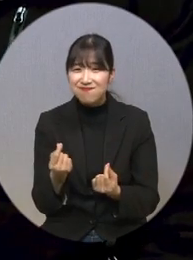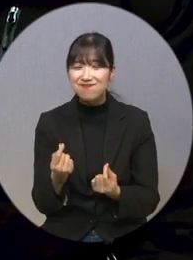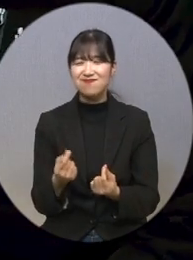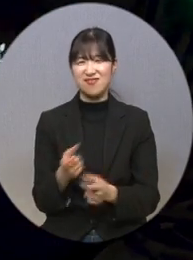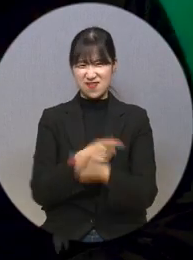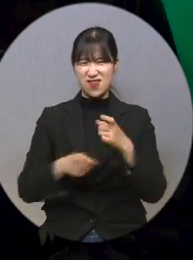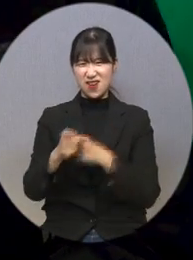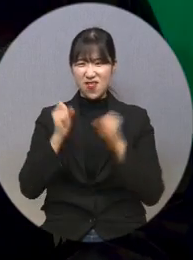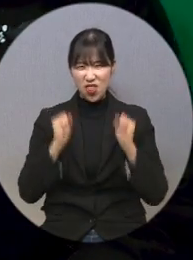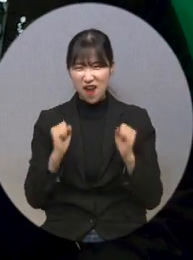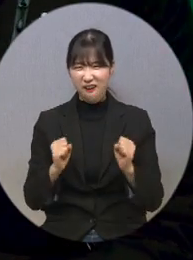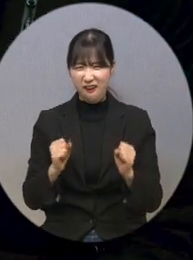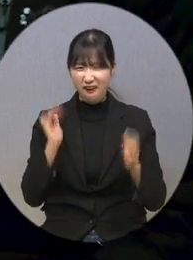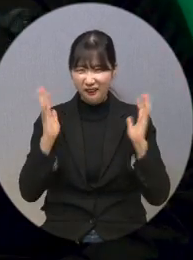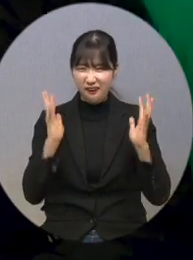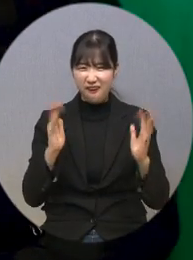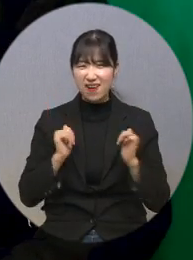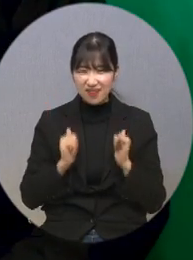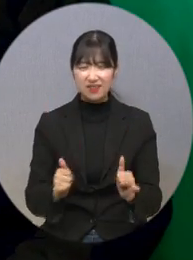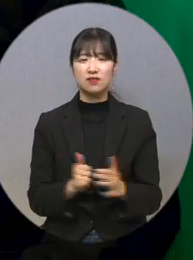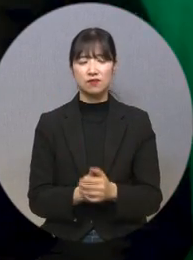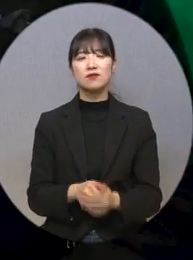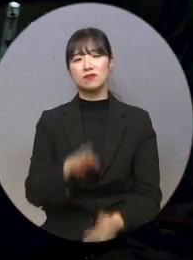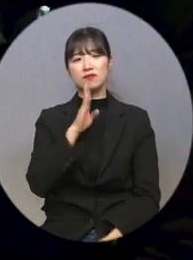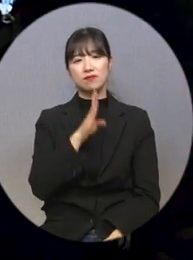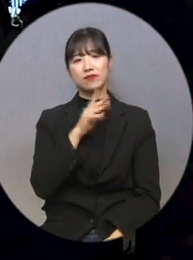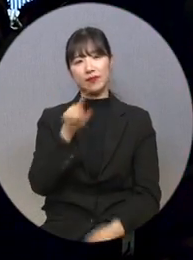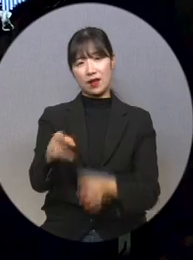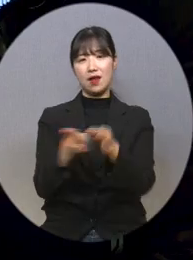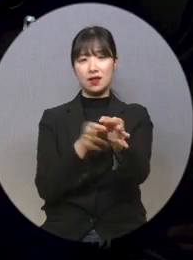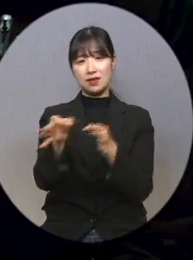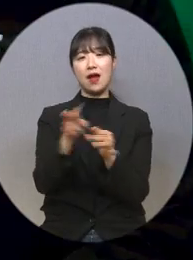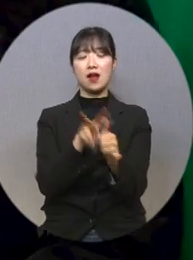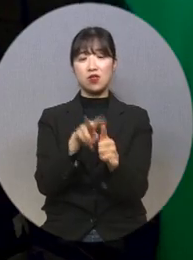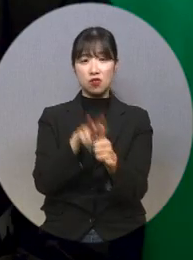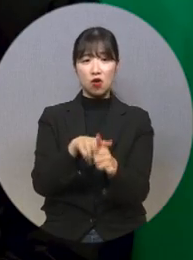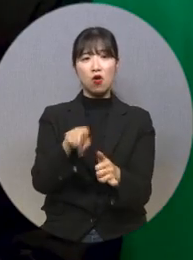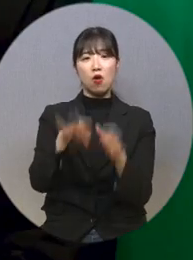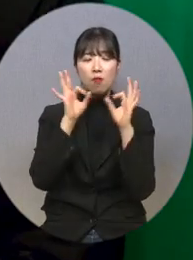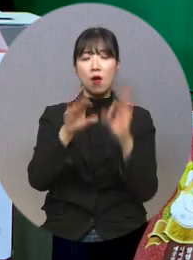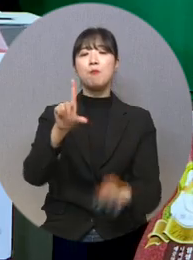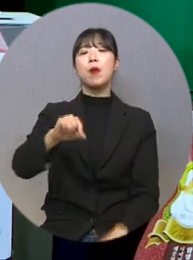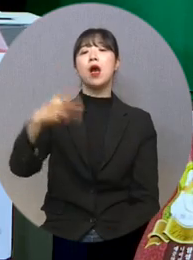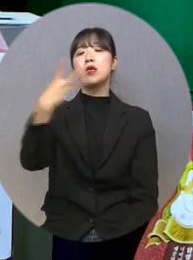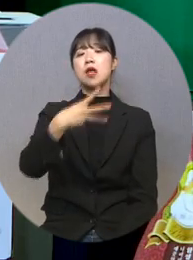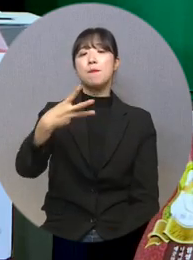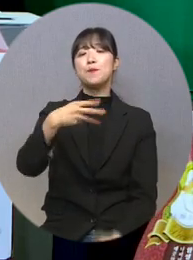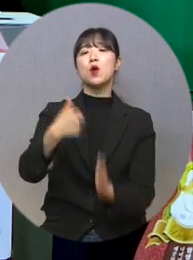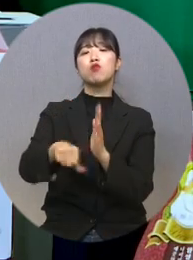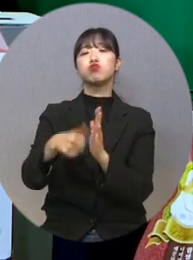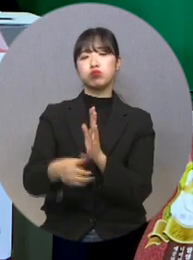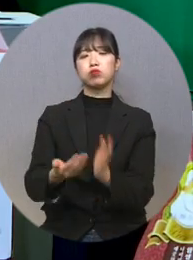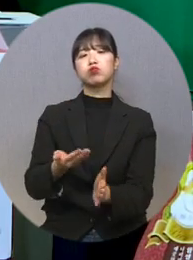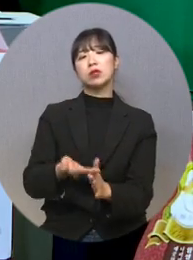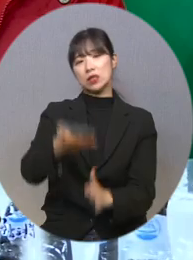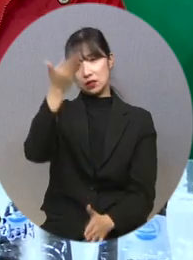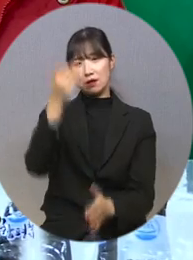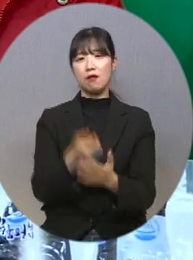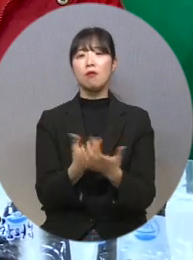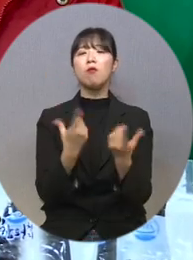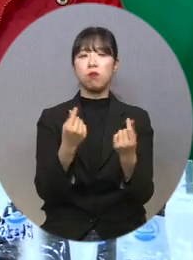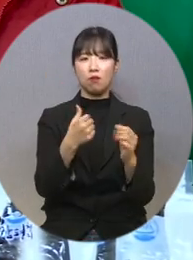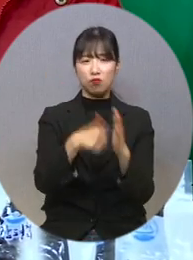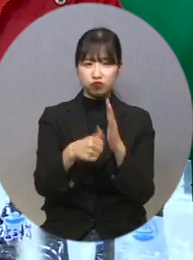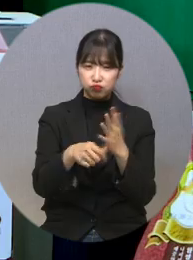예. 근데 남도장터가 오빠 품목이 13,000개가 넘는 품목이 있어요. 그러니까 품목도 다양하고